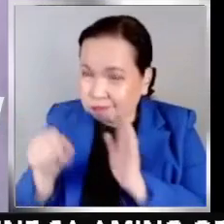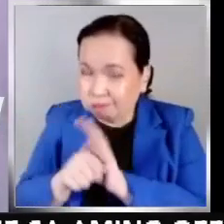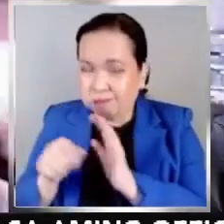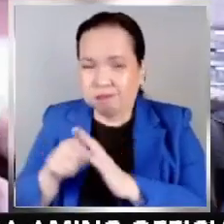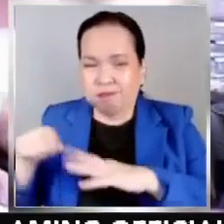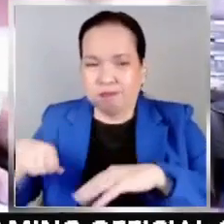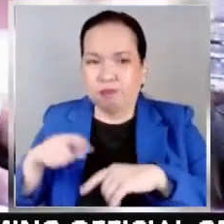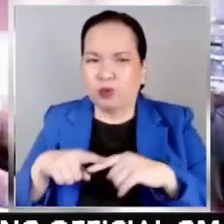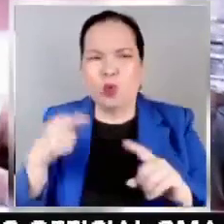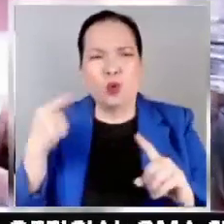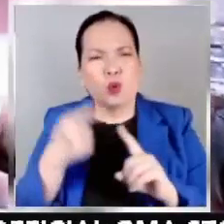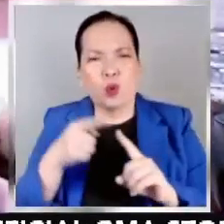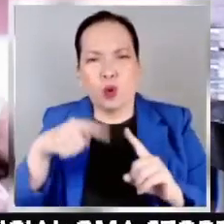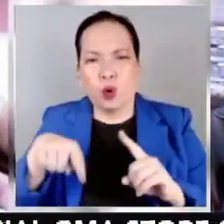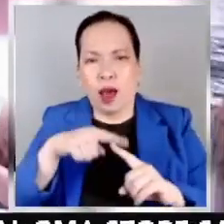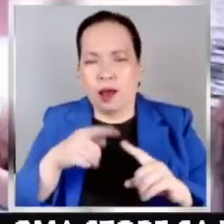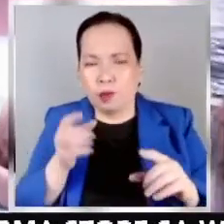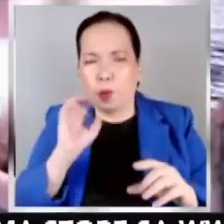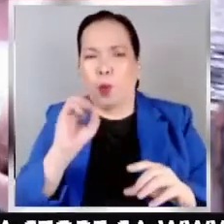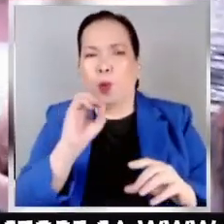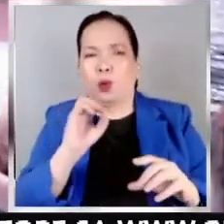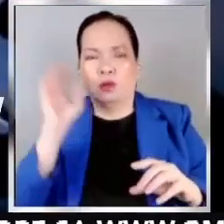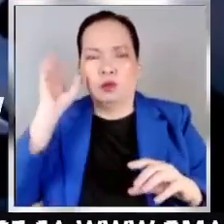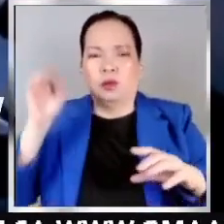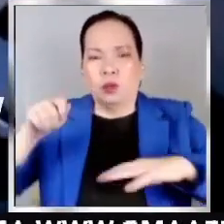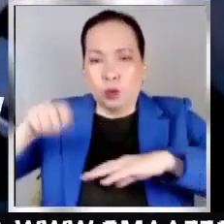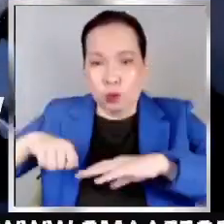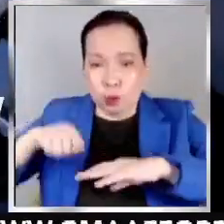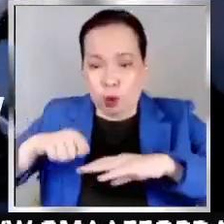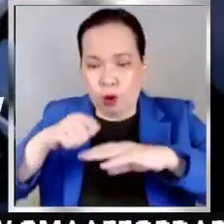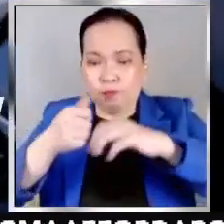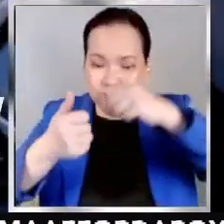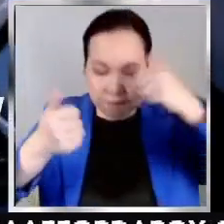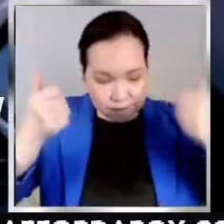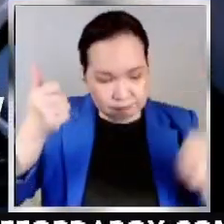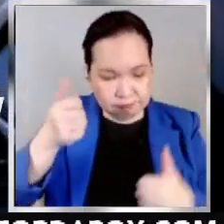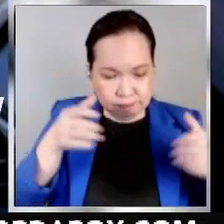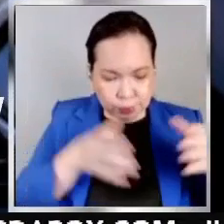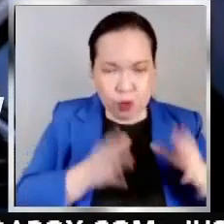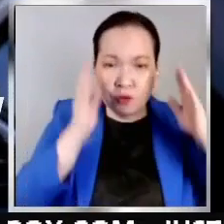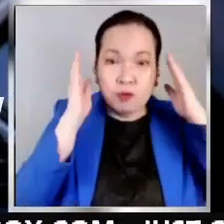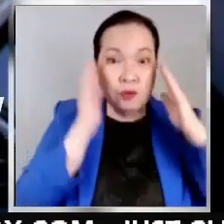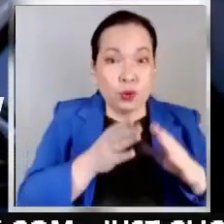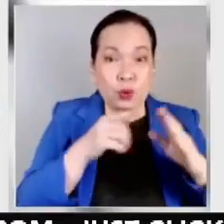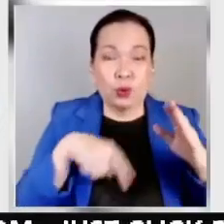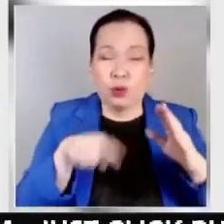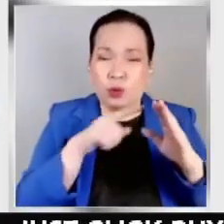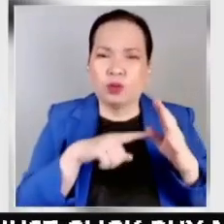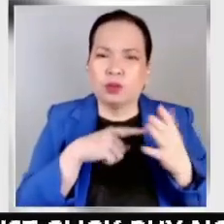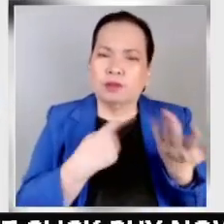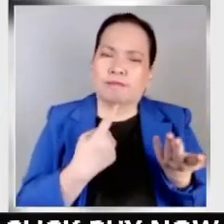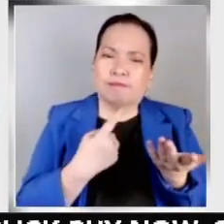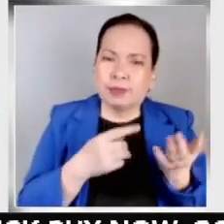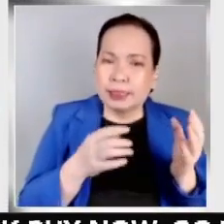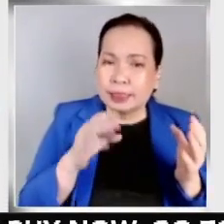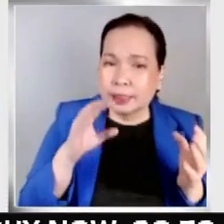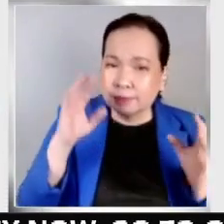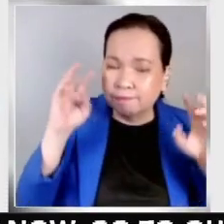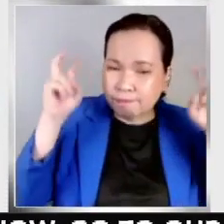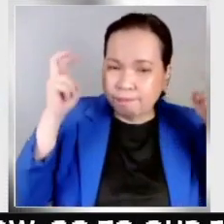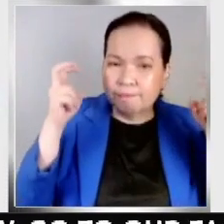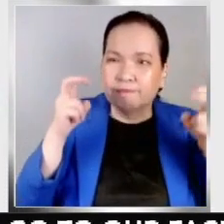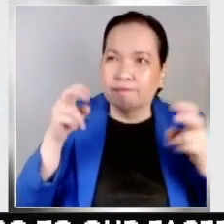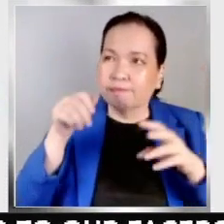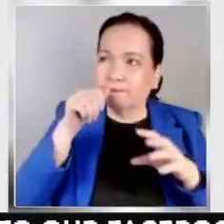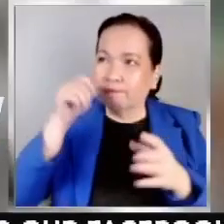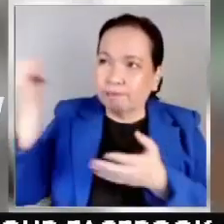ng korte sa ilalim ng Supreme Court na ang tanging tututukan ay mga kasong may kaugnayan sa smuggling ng